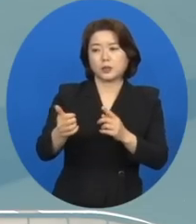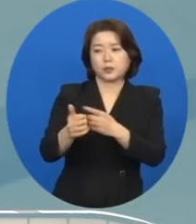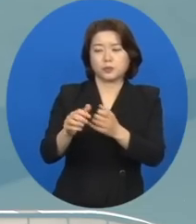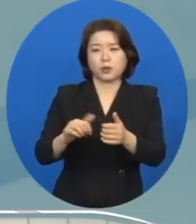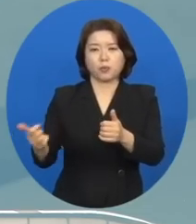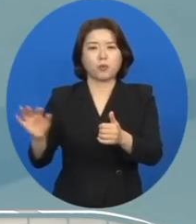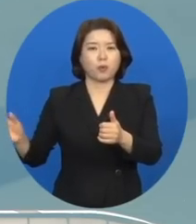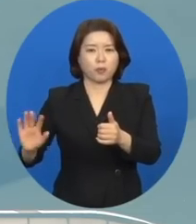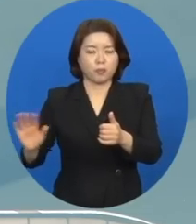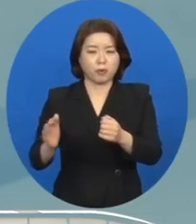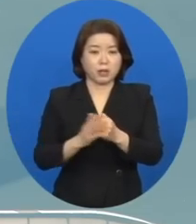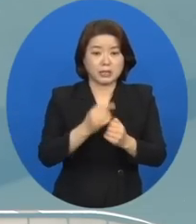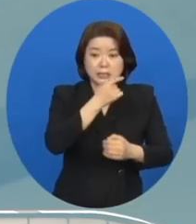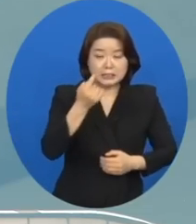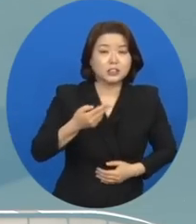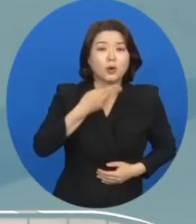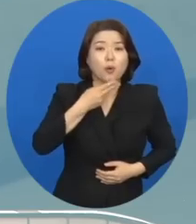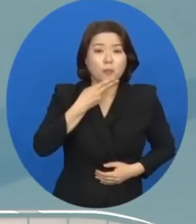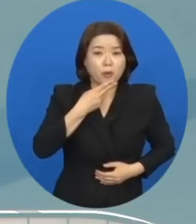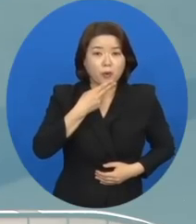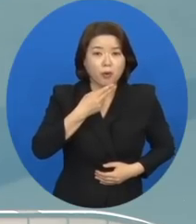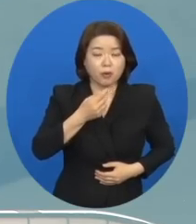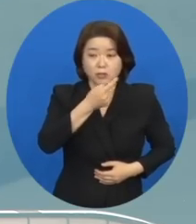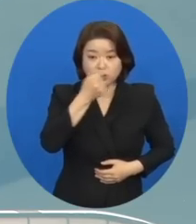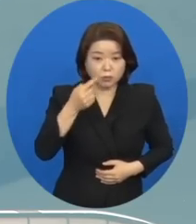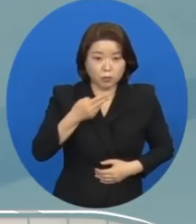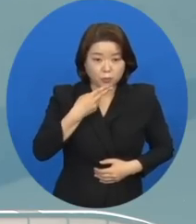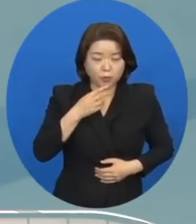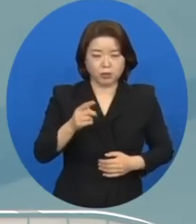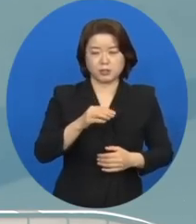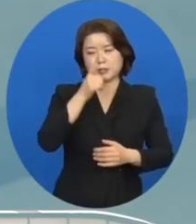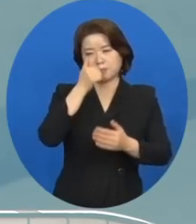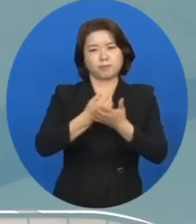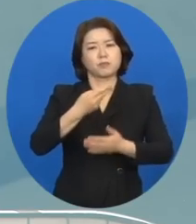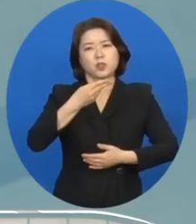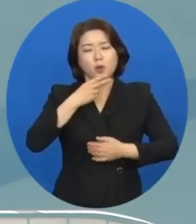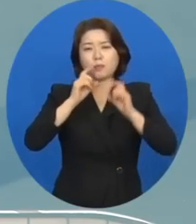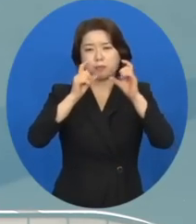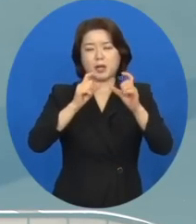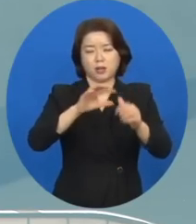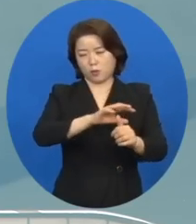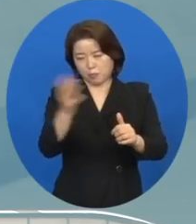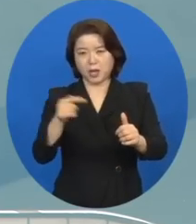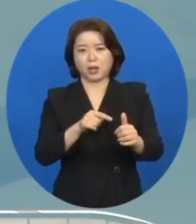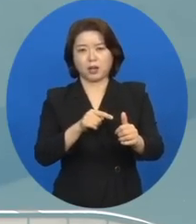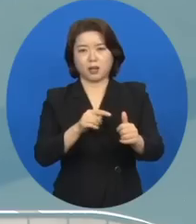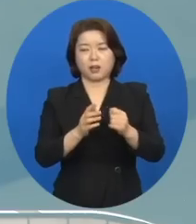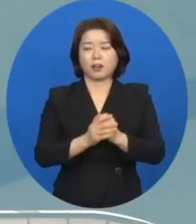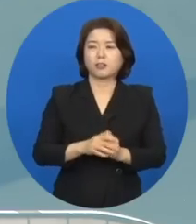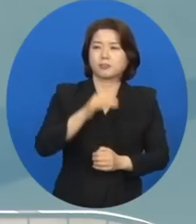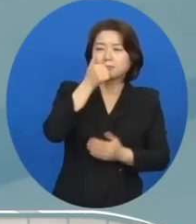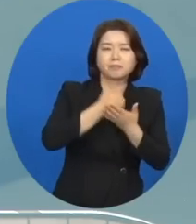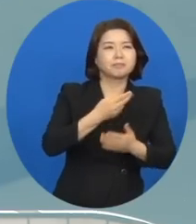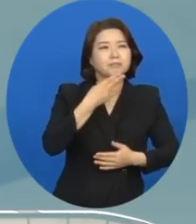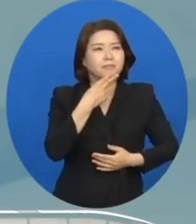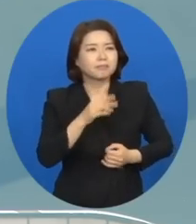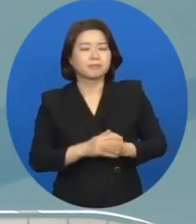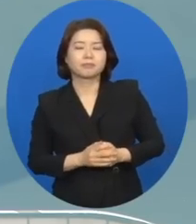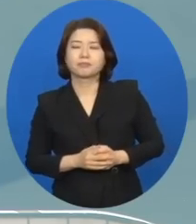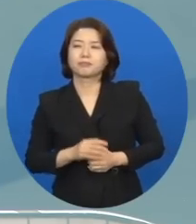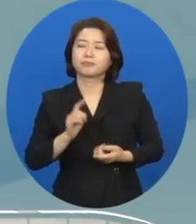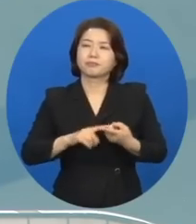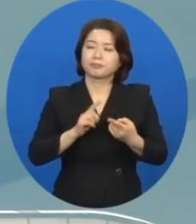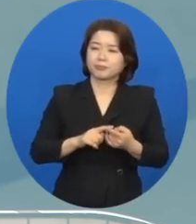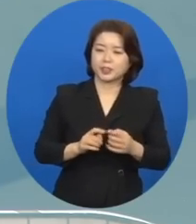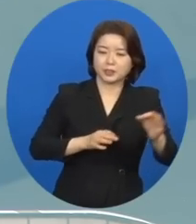이럴 수가 있나, 악인이 이렇게 풀려날 수가 있는가. 그 재판을 마치고 무죄인 채로 이제 시장을 혼자 기분